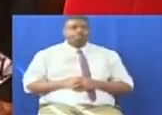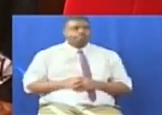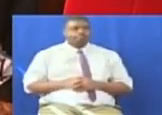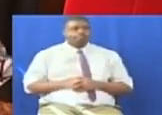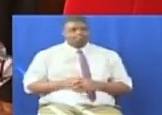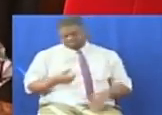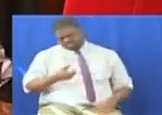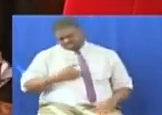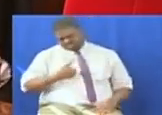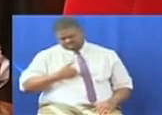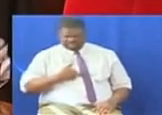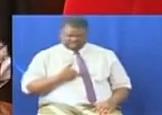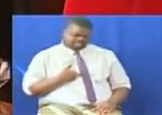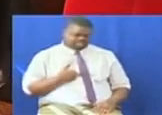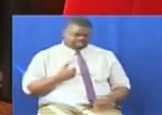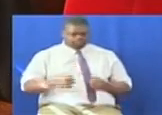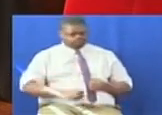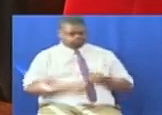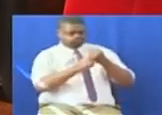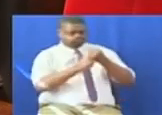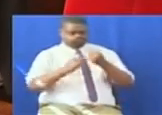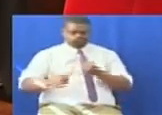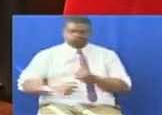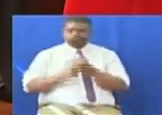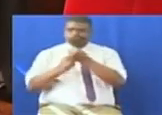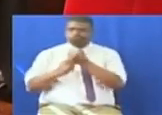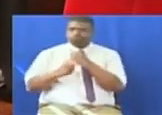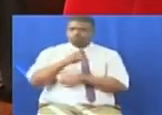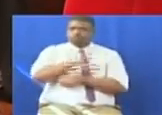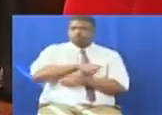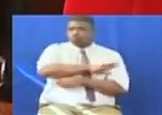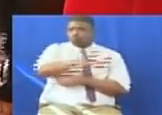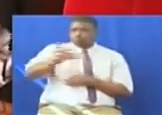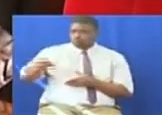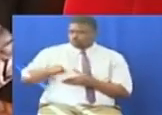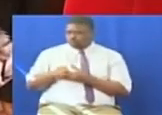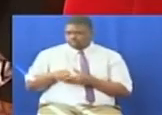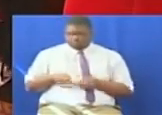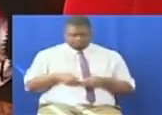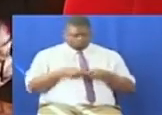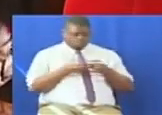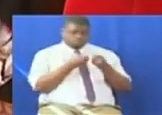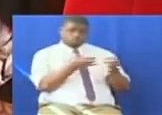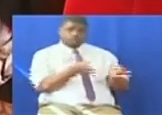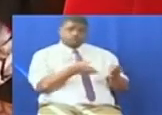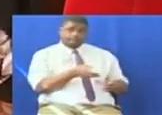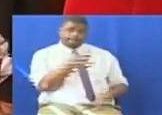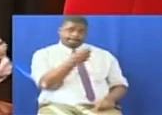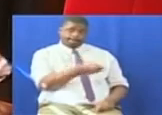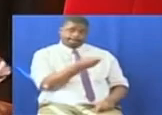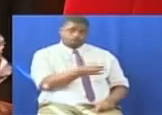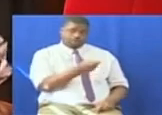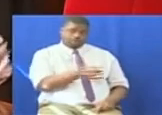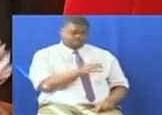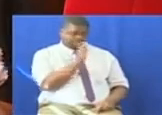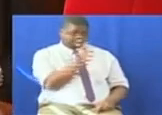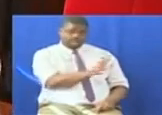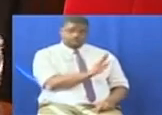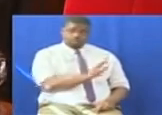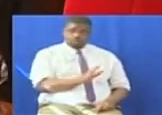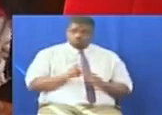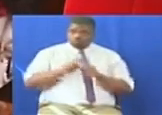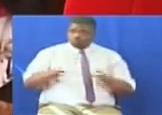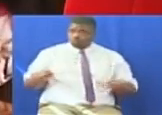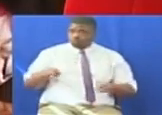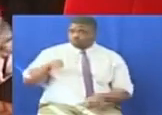niungane mkono na wenzangu wote waliotangulia kutoa pongezi zao kwa sababu tofauti, lakini pia na namna ambavyo Mheshimiwa Masi